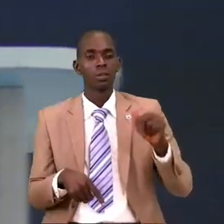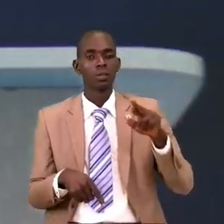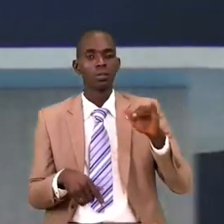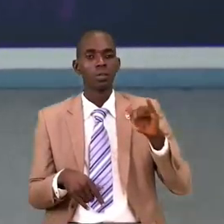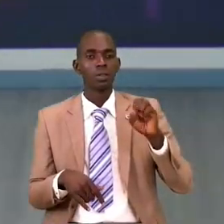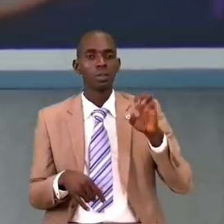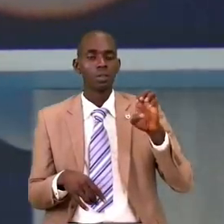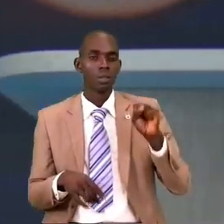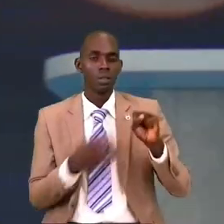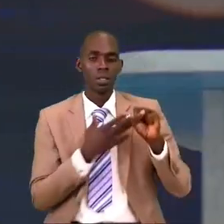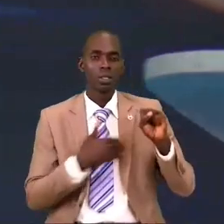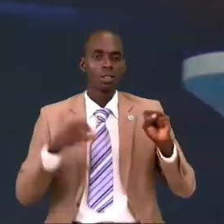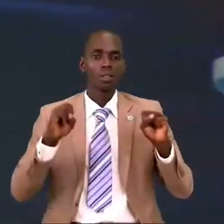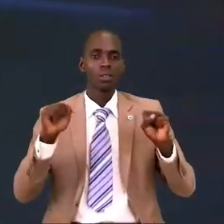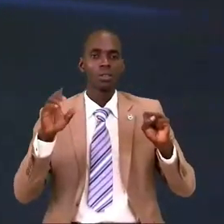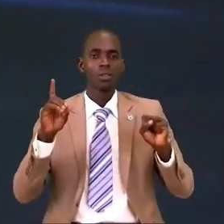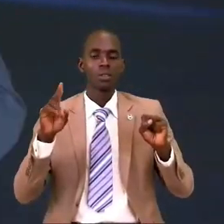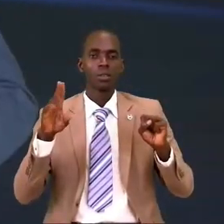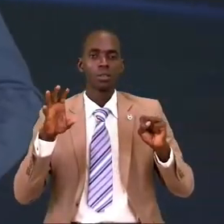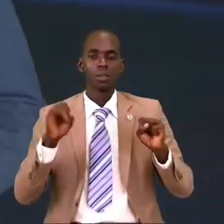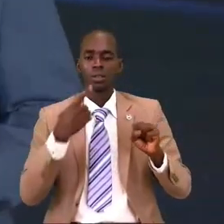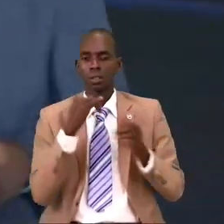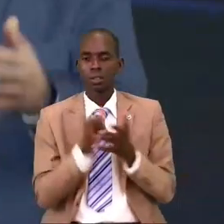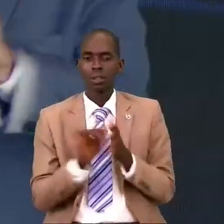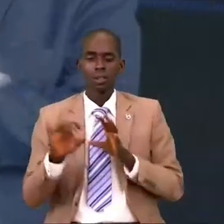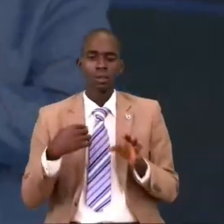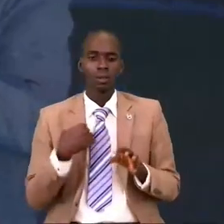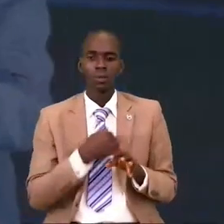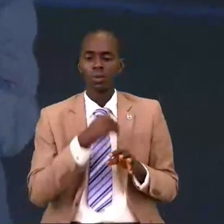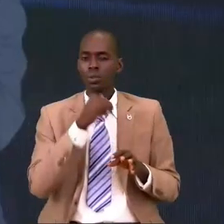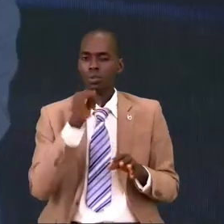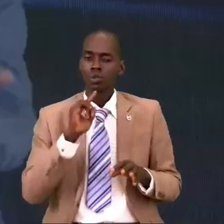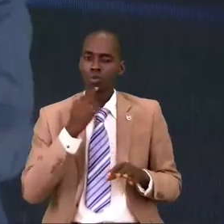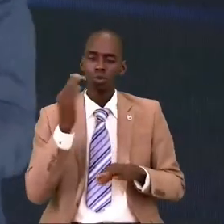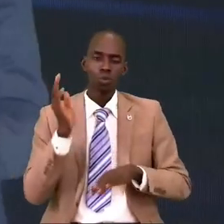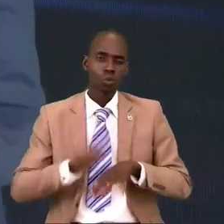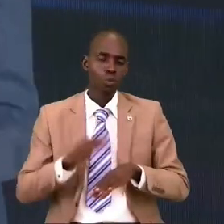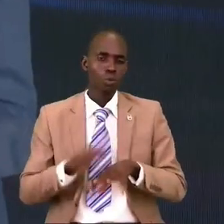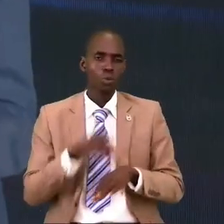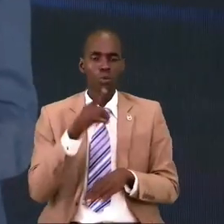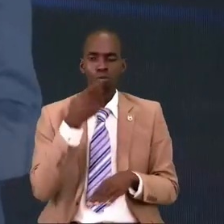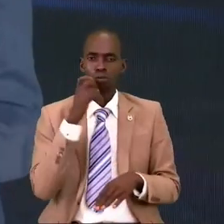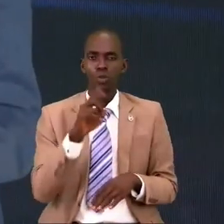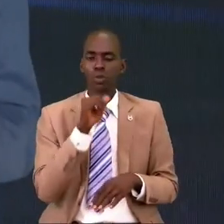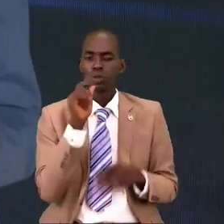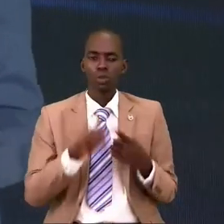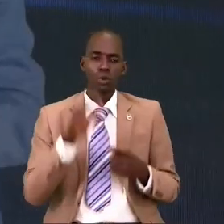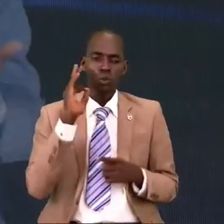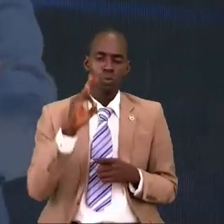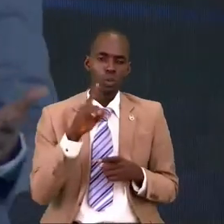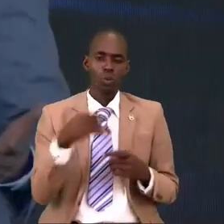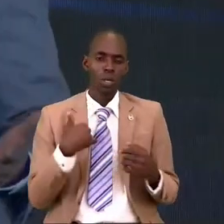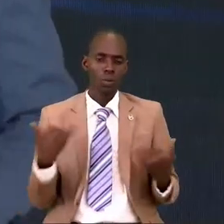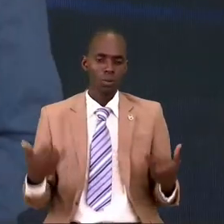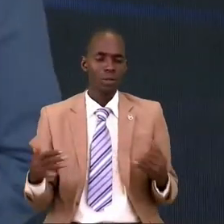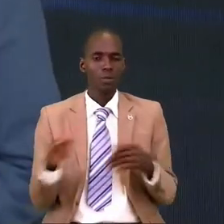Mais vous avez rempli Jérusalem de votre doctrine. Alors, s'ils étaient comme les gens